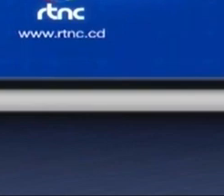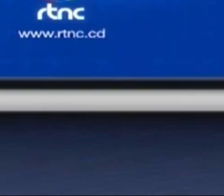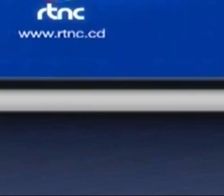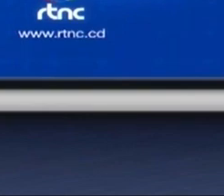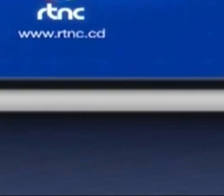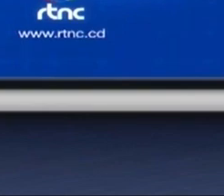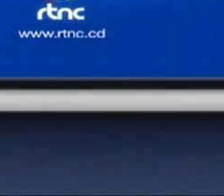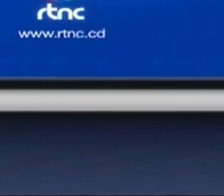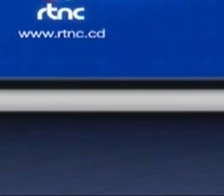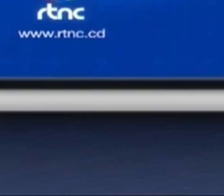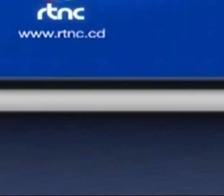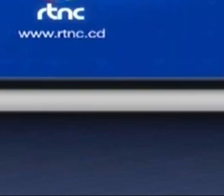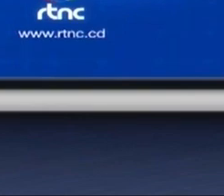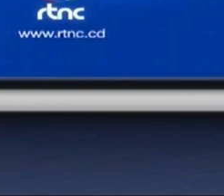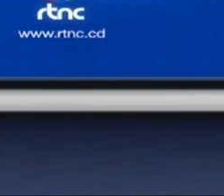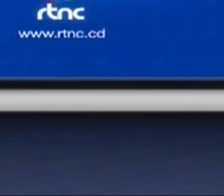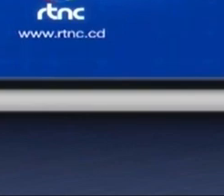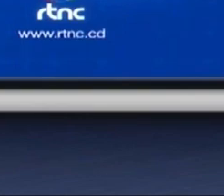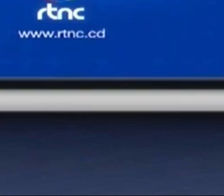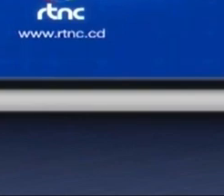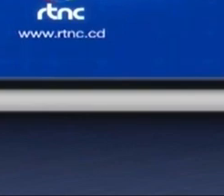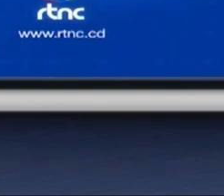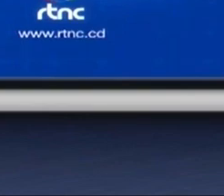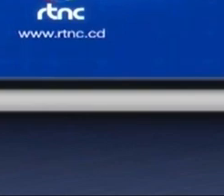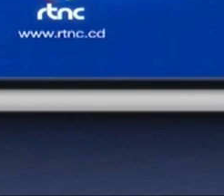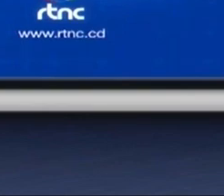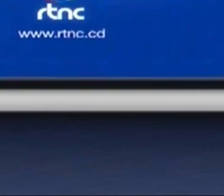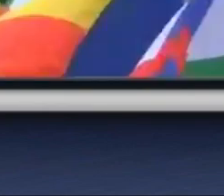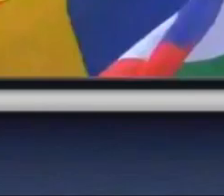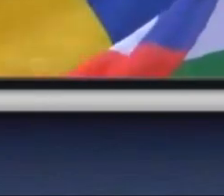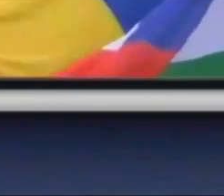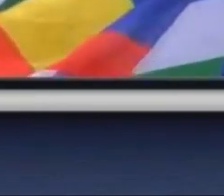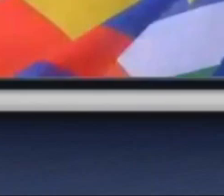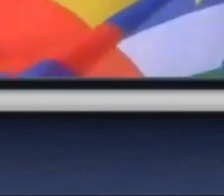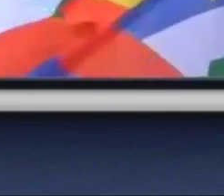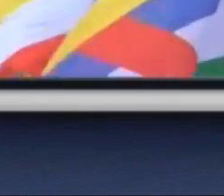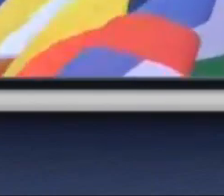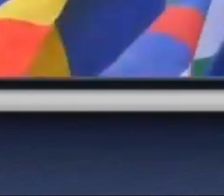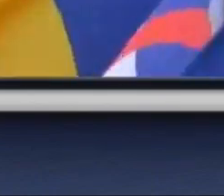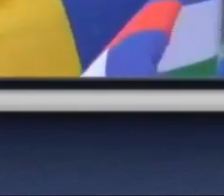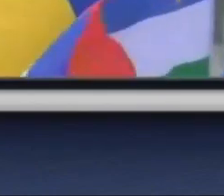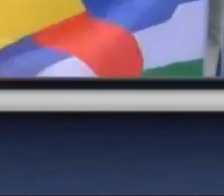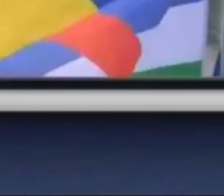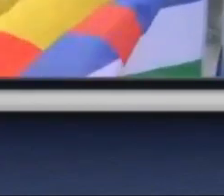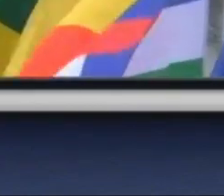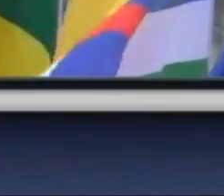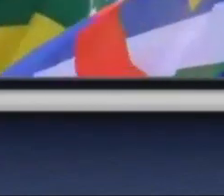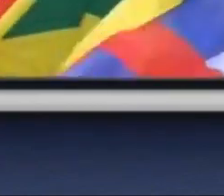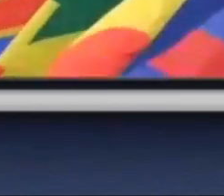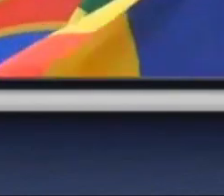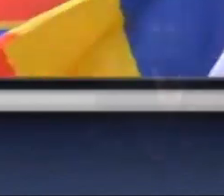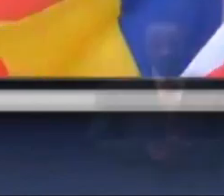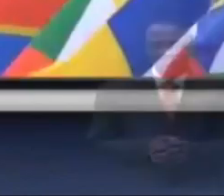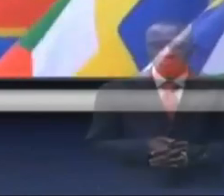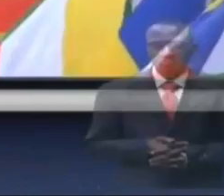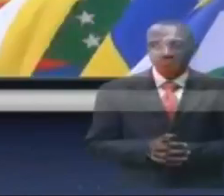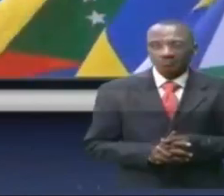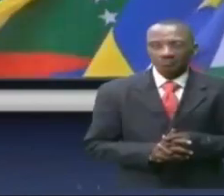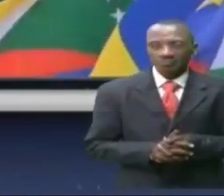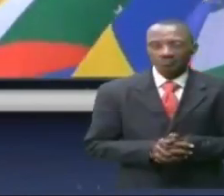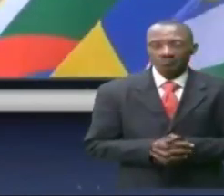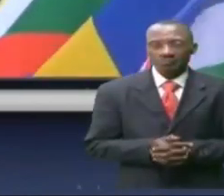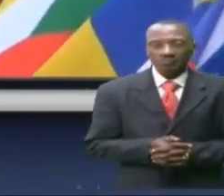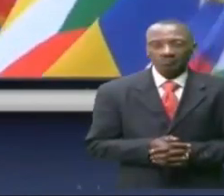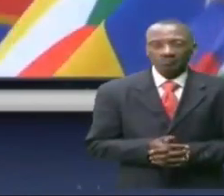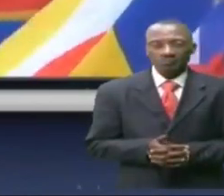Madame, Monsieur, bonsoir. À la une de ce soir, deux questions liées au mandat de force de sécurité de l'EAC dans le Nord Kivu. Au